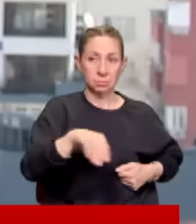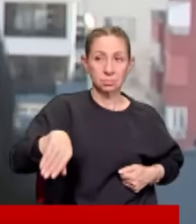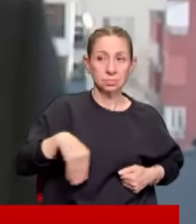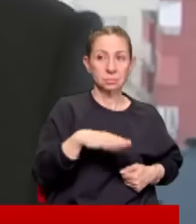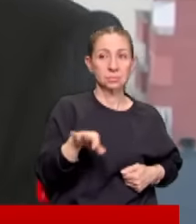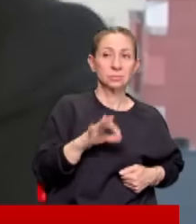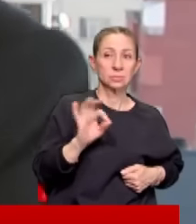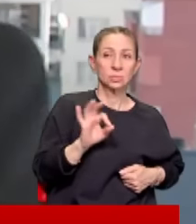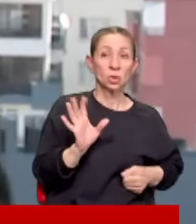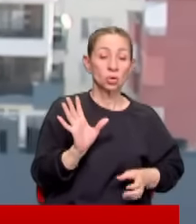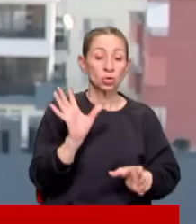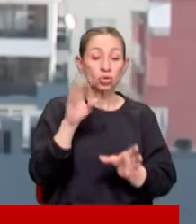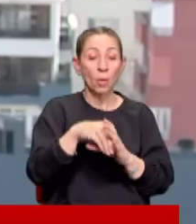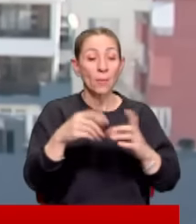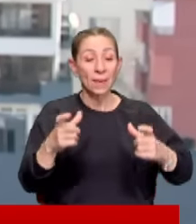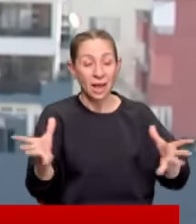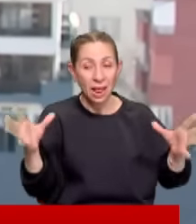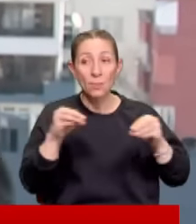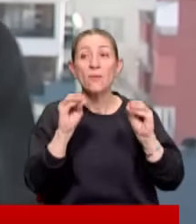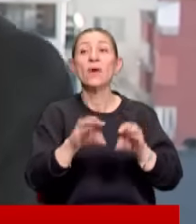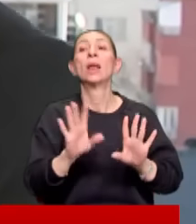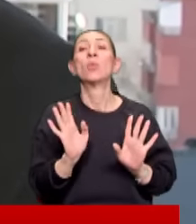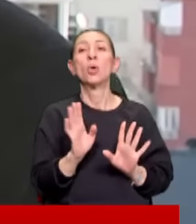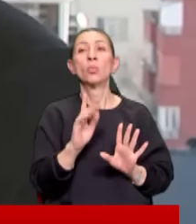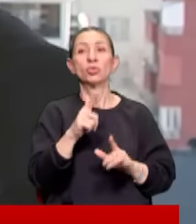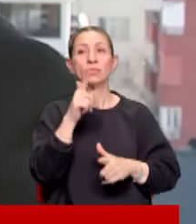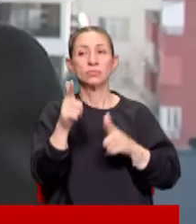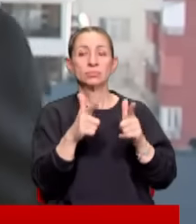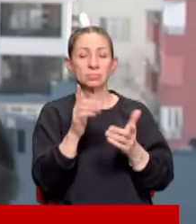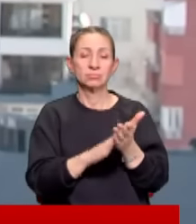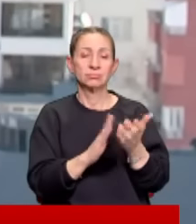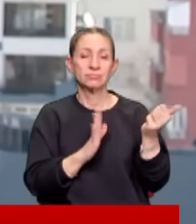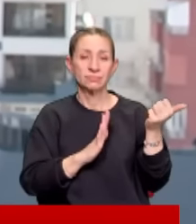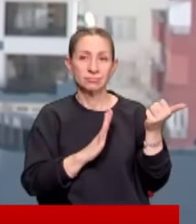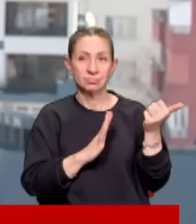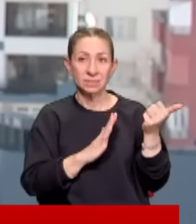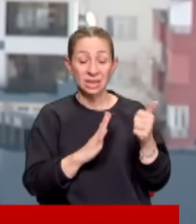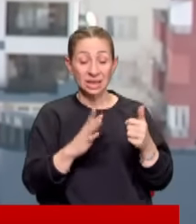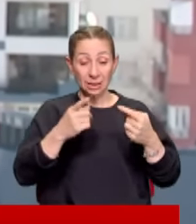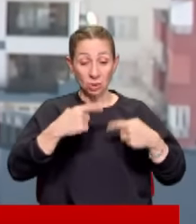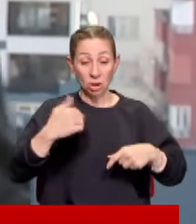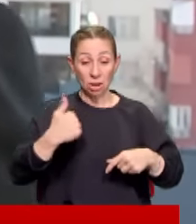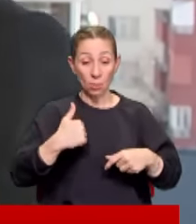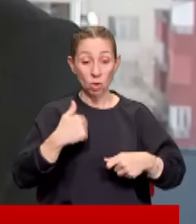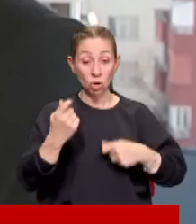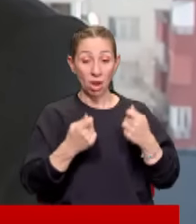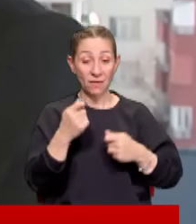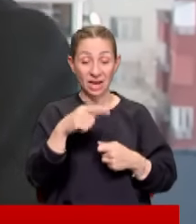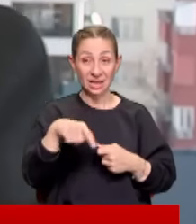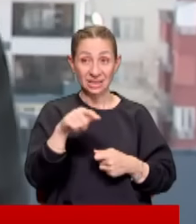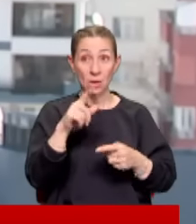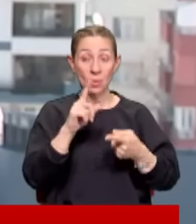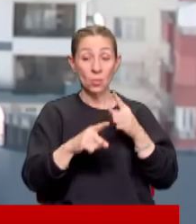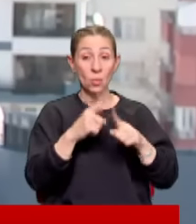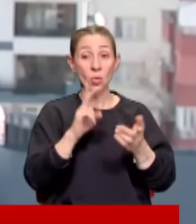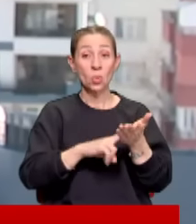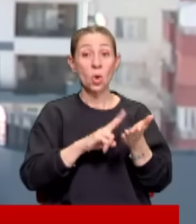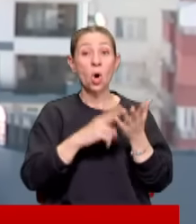İlgili toplama merkezine getirilmiyor. Yani bütün bunların hepsinin görüntüleri sabit. Sandık kurulundaki kamu görevlilerinin siyasi